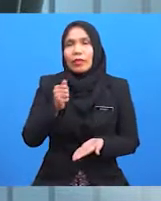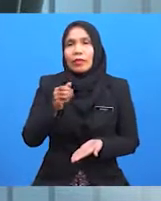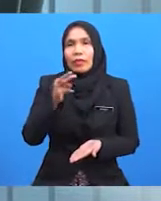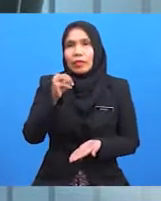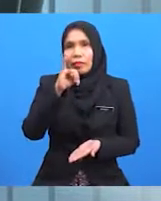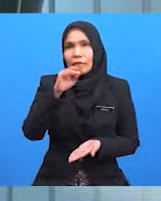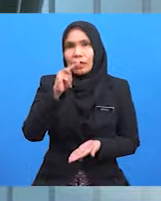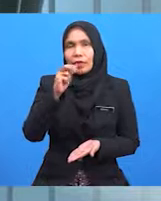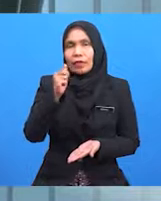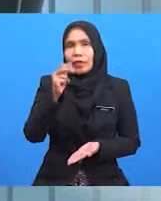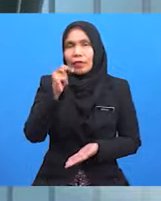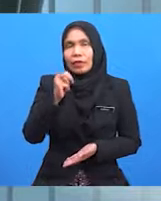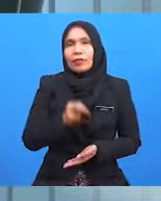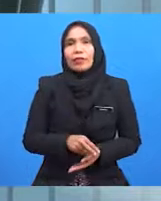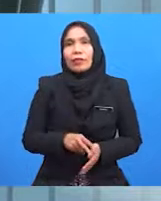sijil pelaburan.